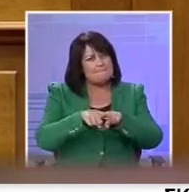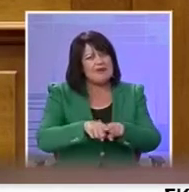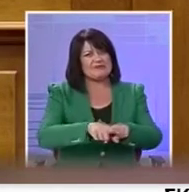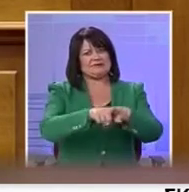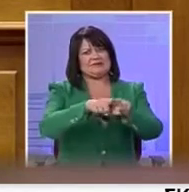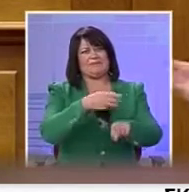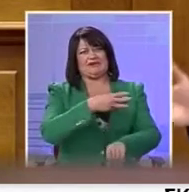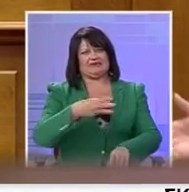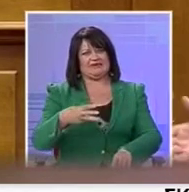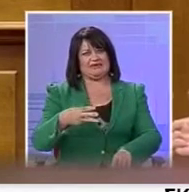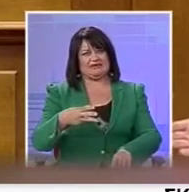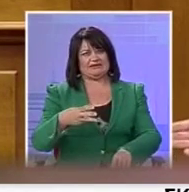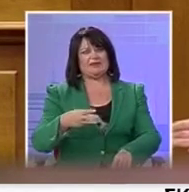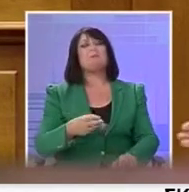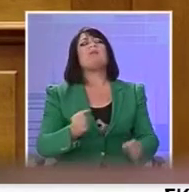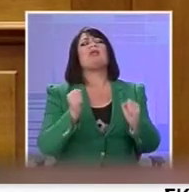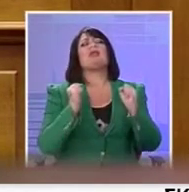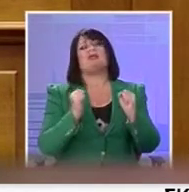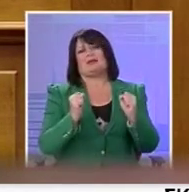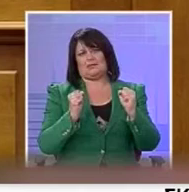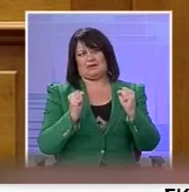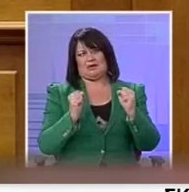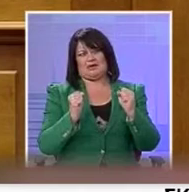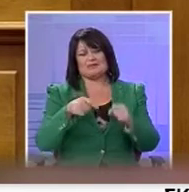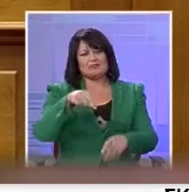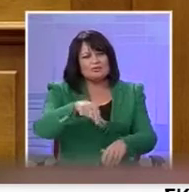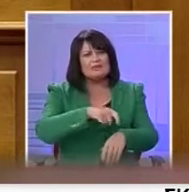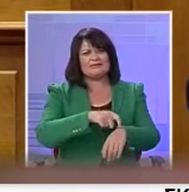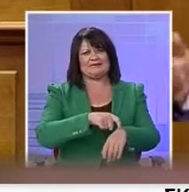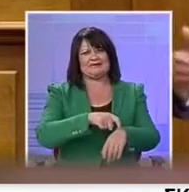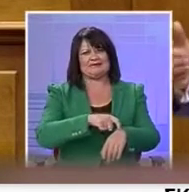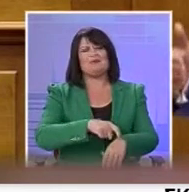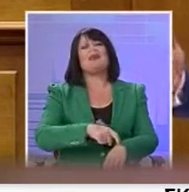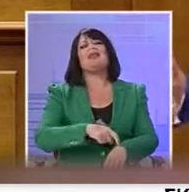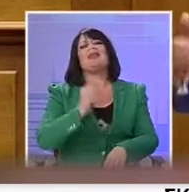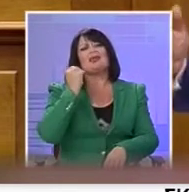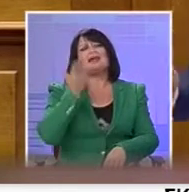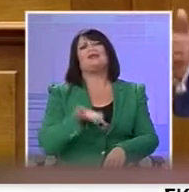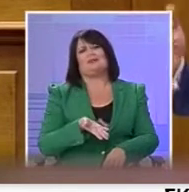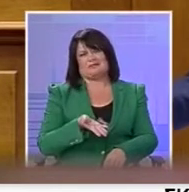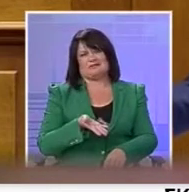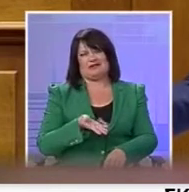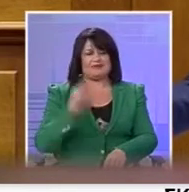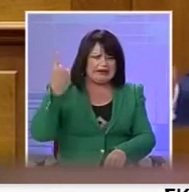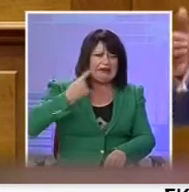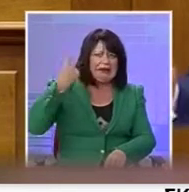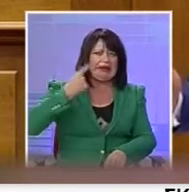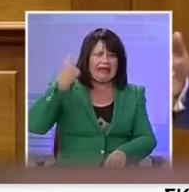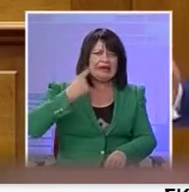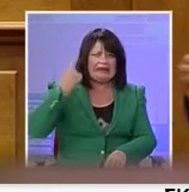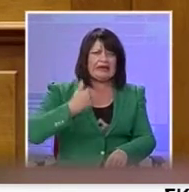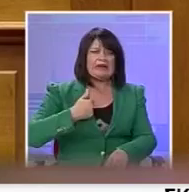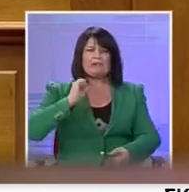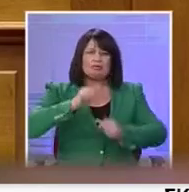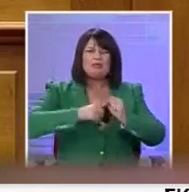ΣΥΡΙΖΑ, προφανώς και δεν την αντέχατε, αλλά ούτε και τώρα θα πιστεύετε αυτά που λέτε όταν κάνετε κριτική στην προσπάθεια